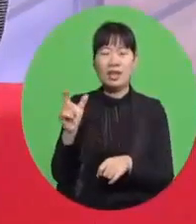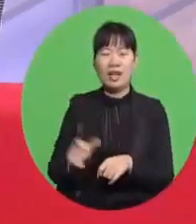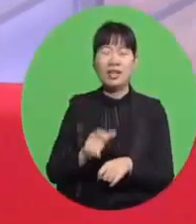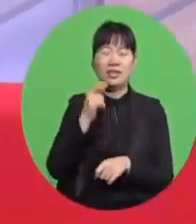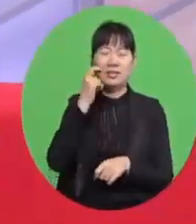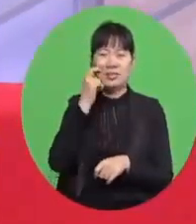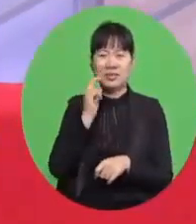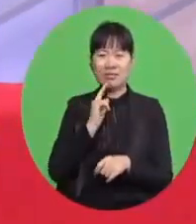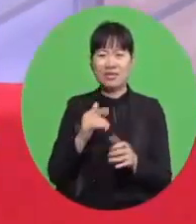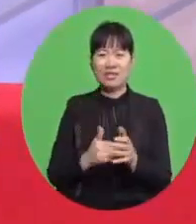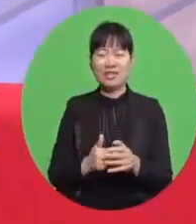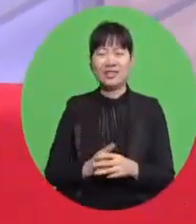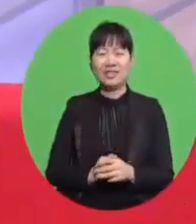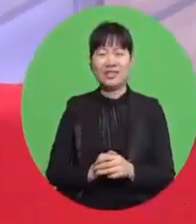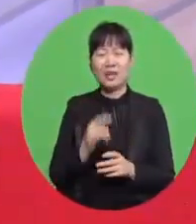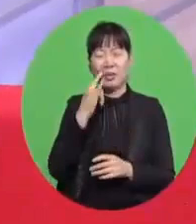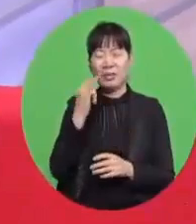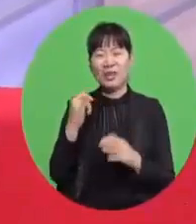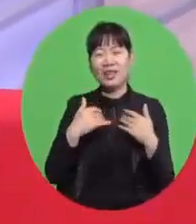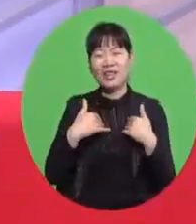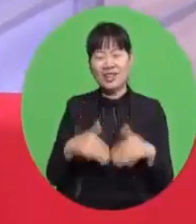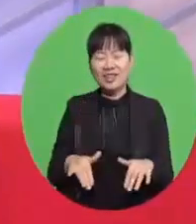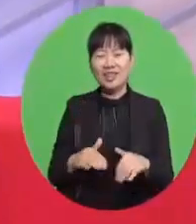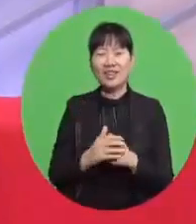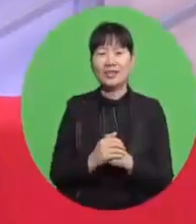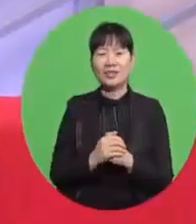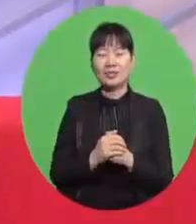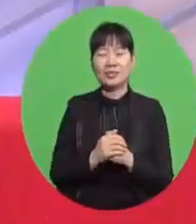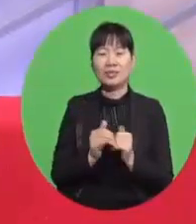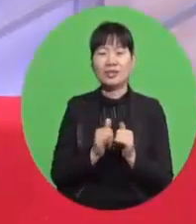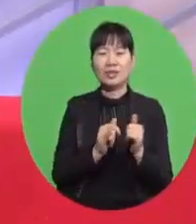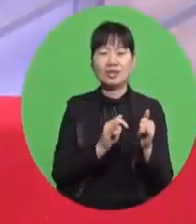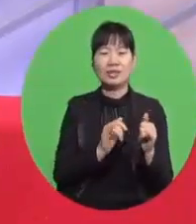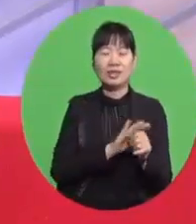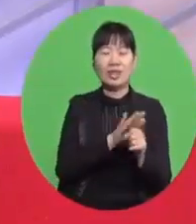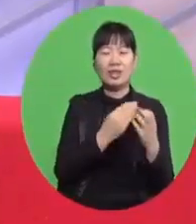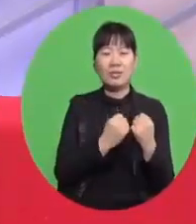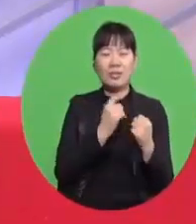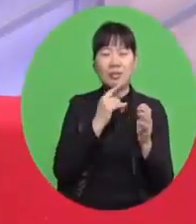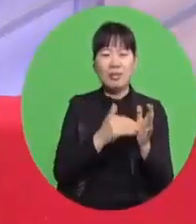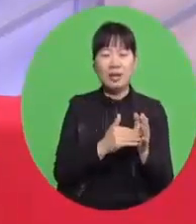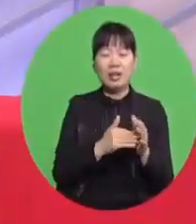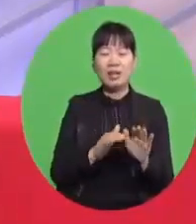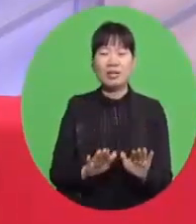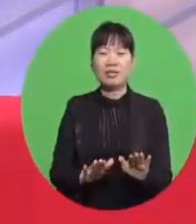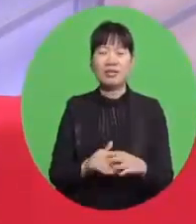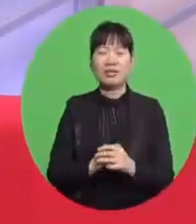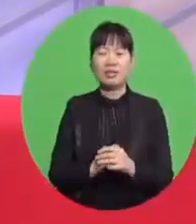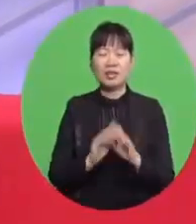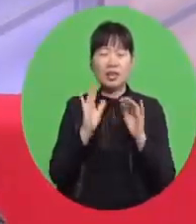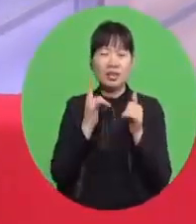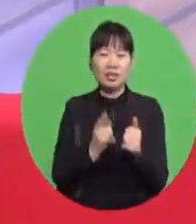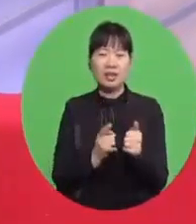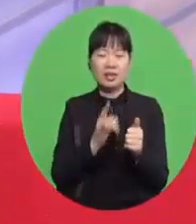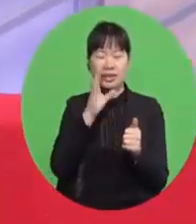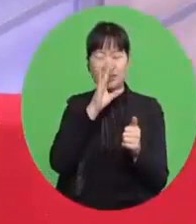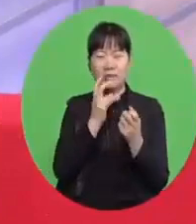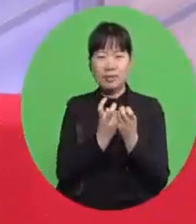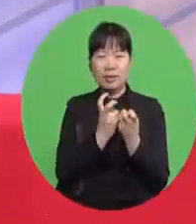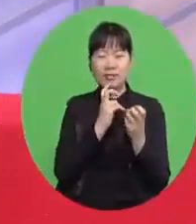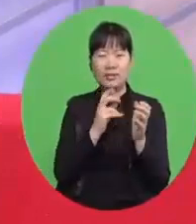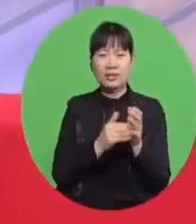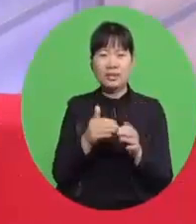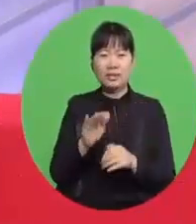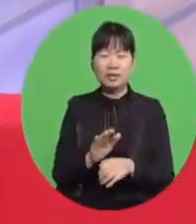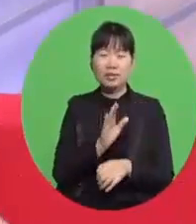못해요. 아, 엄마가 약해요. 네, 저요 항상. 그러니까 사랑은 많아요. 그러니까 차라리 그냥 아이한테 이거 되게 나쁜